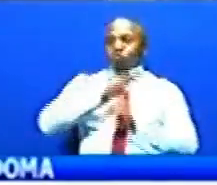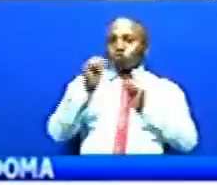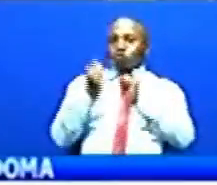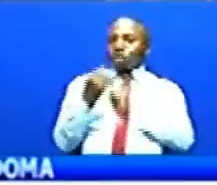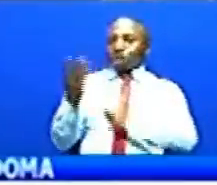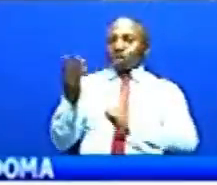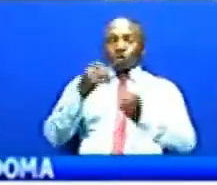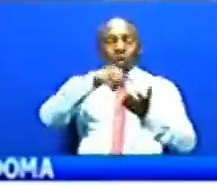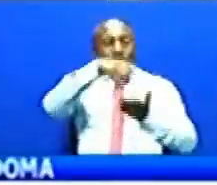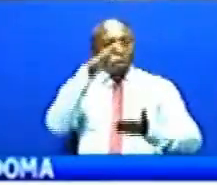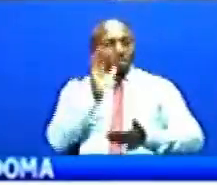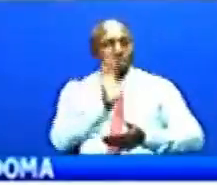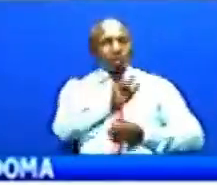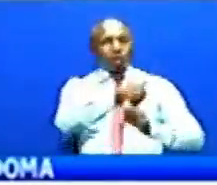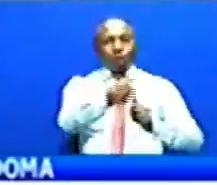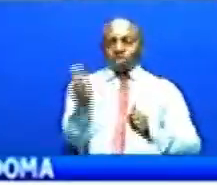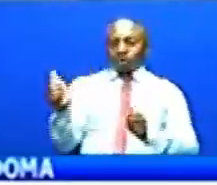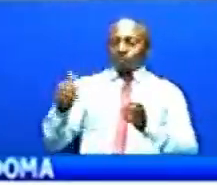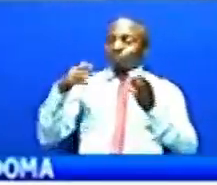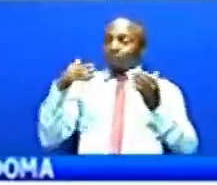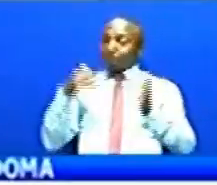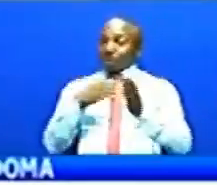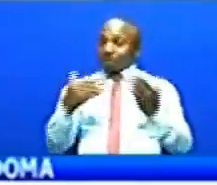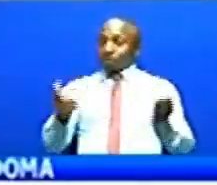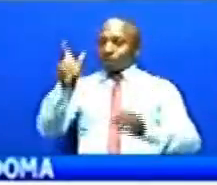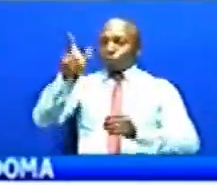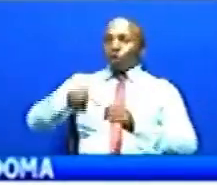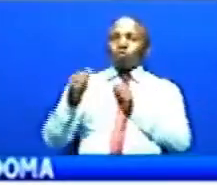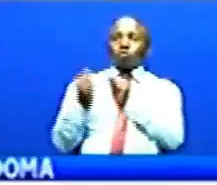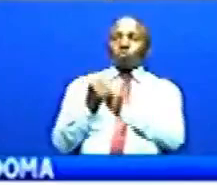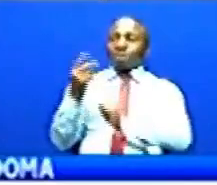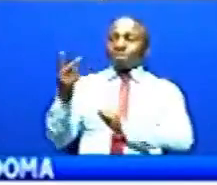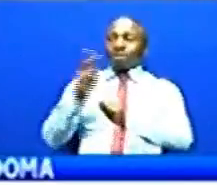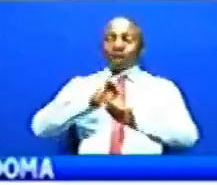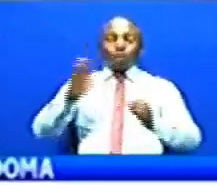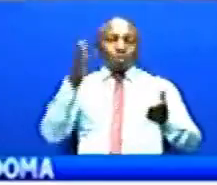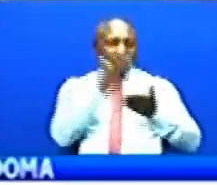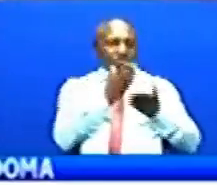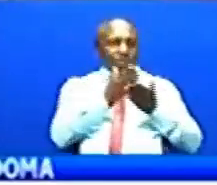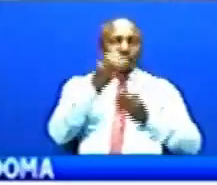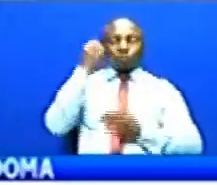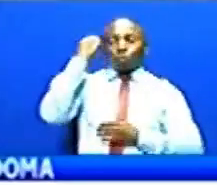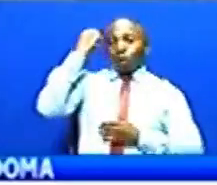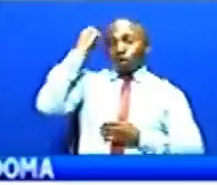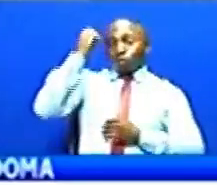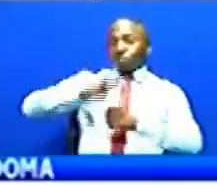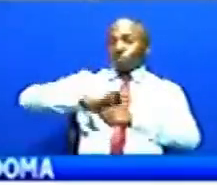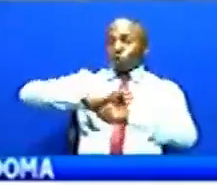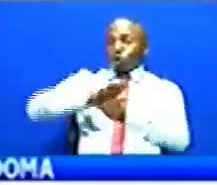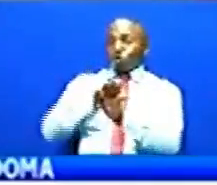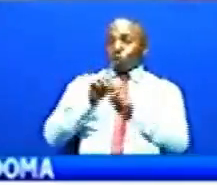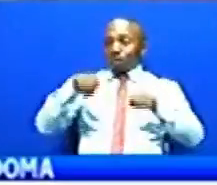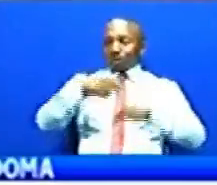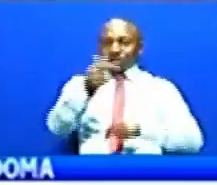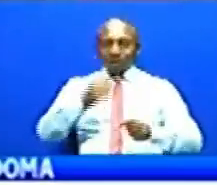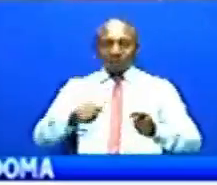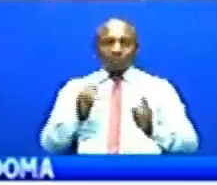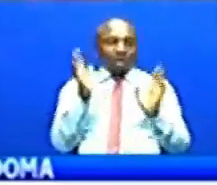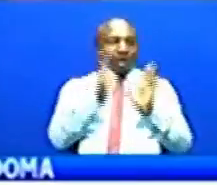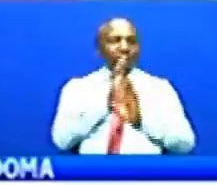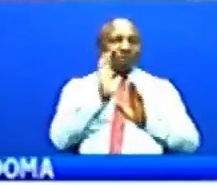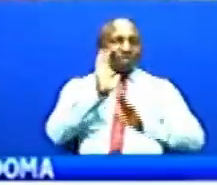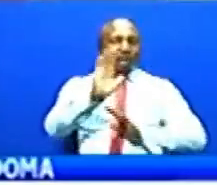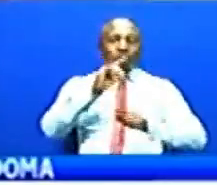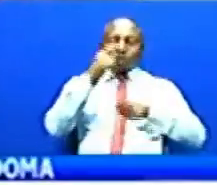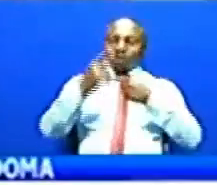kwa gharama zao wenyewe. Hadi sasa watu 12 wameshathibitika kuugua homa ya korona nchini na hali zao zinaendelea vizuri